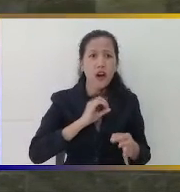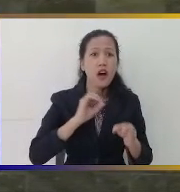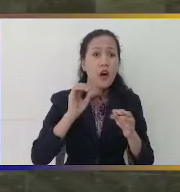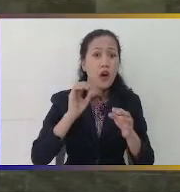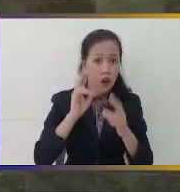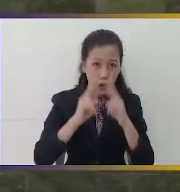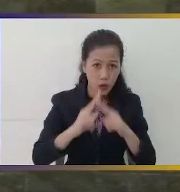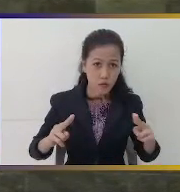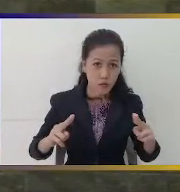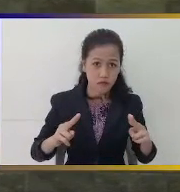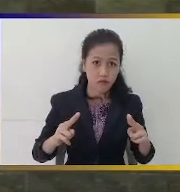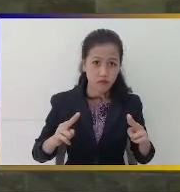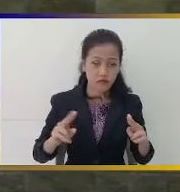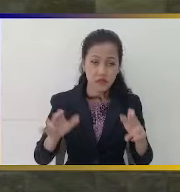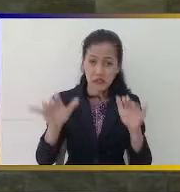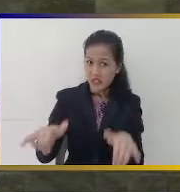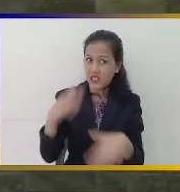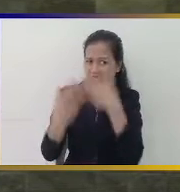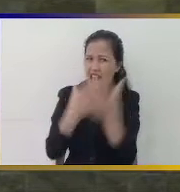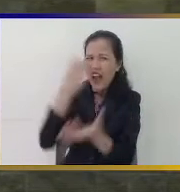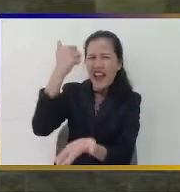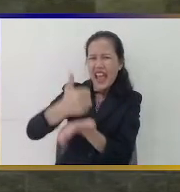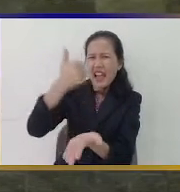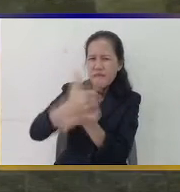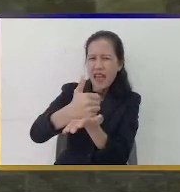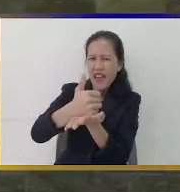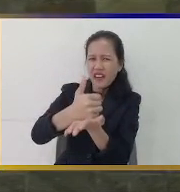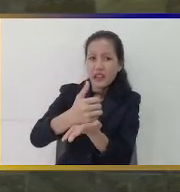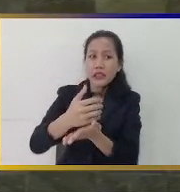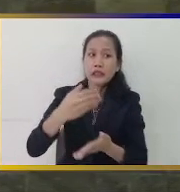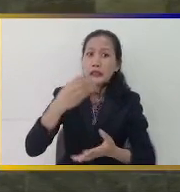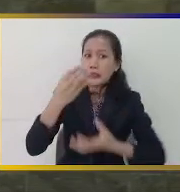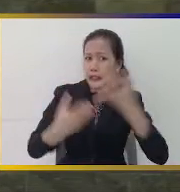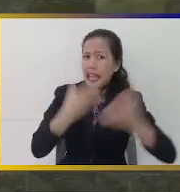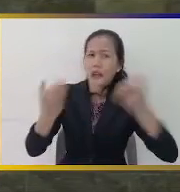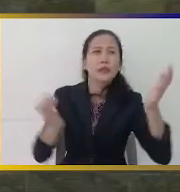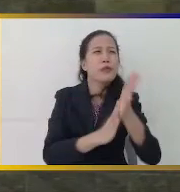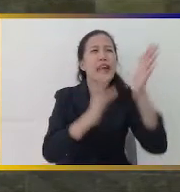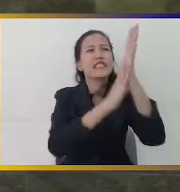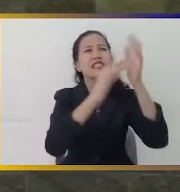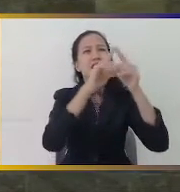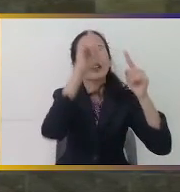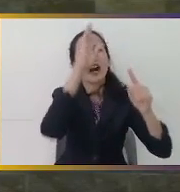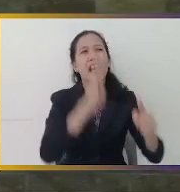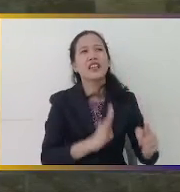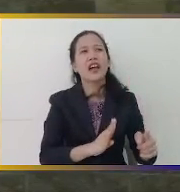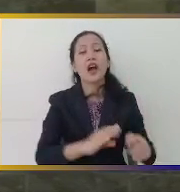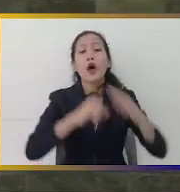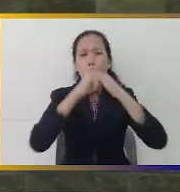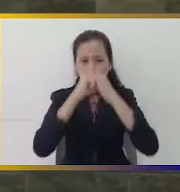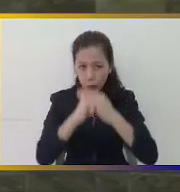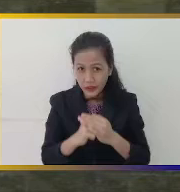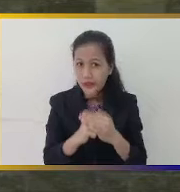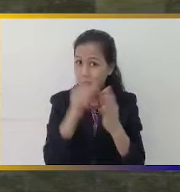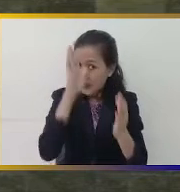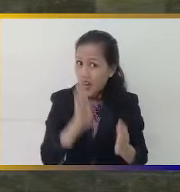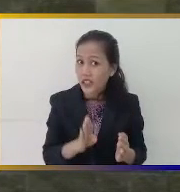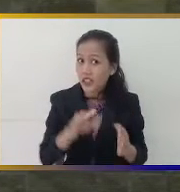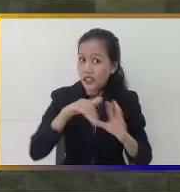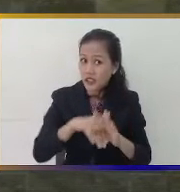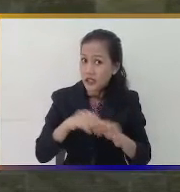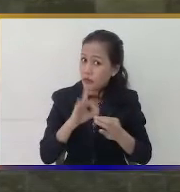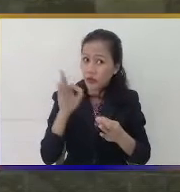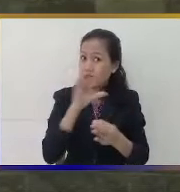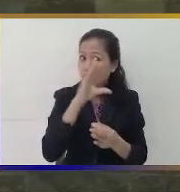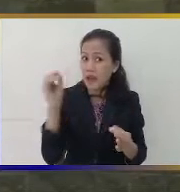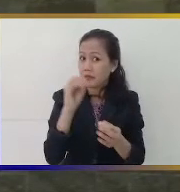shout amen? Pwede pa ba tayong sumigaw ng papuri sa Panginoon? Can we still worship God in spirit and in truth pag nasa loob